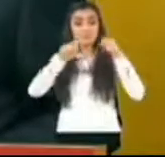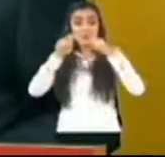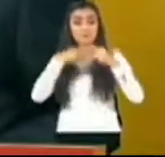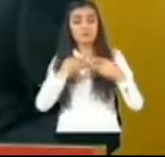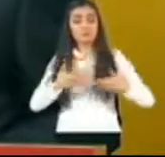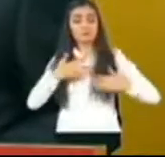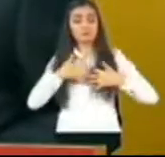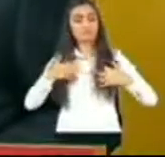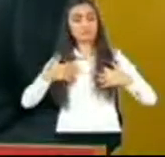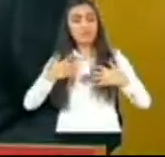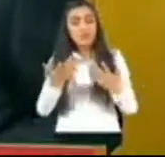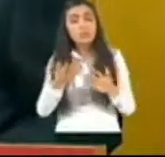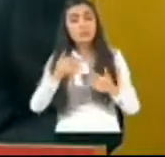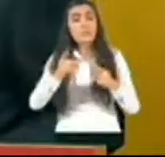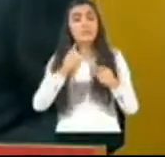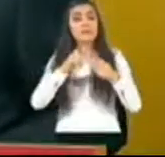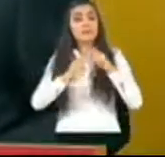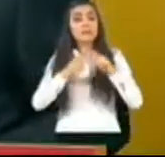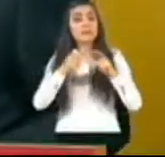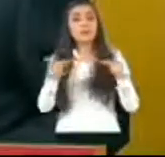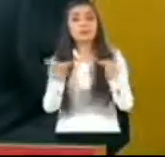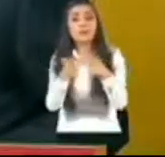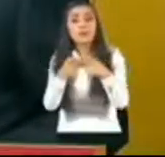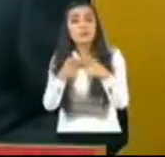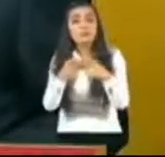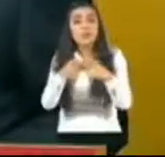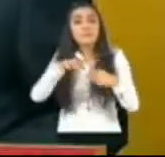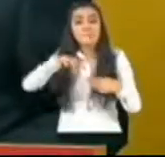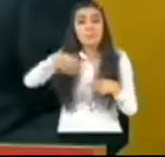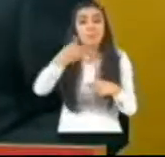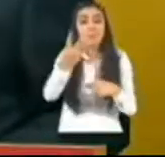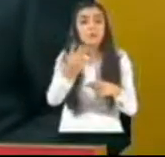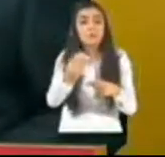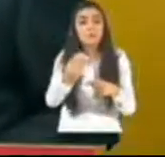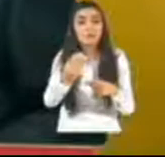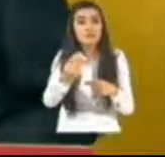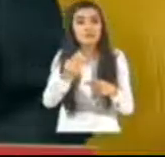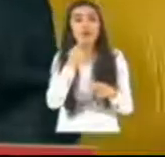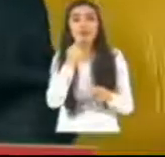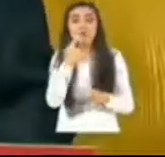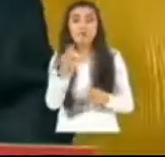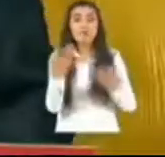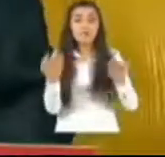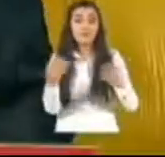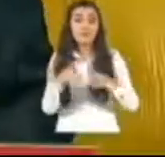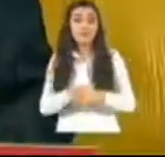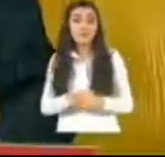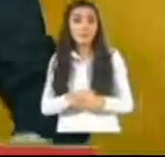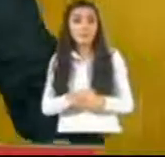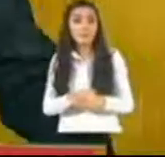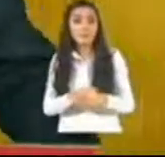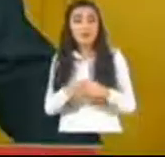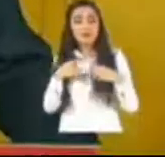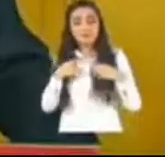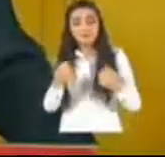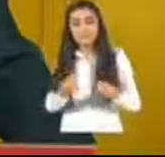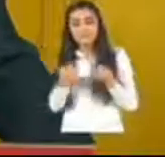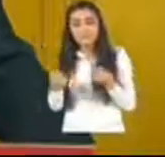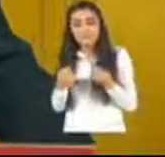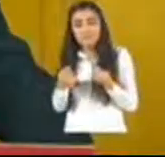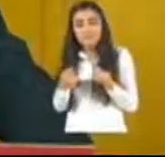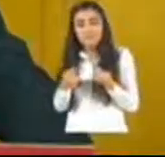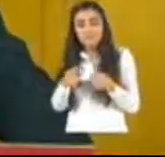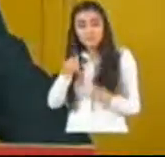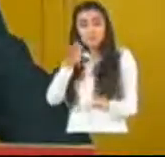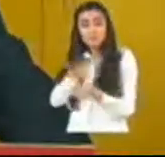savunucusu hem de siyasetin toplumsal merkezi olduğumuzu söylerken motivasyonumuzun ikmal